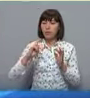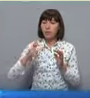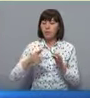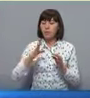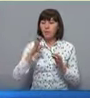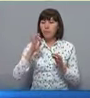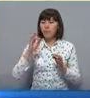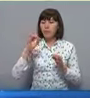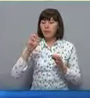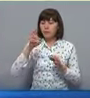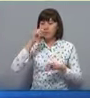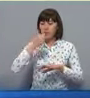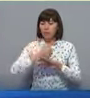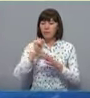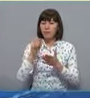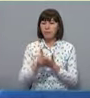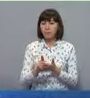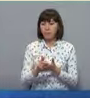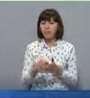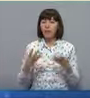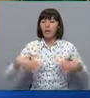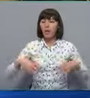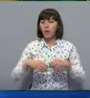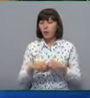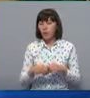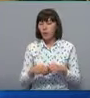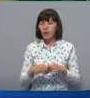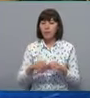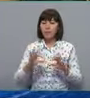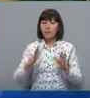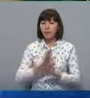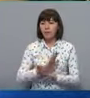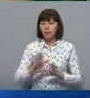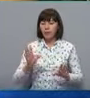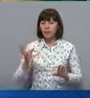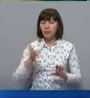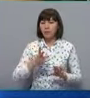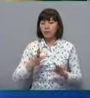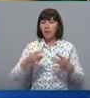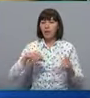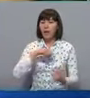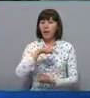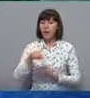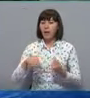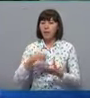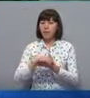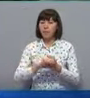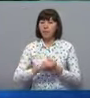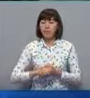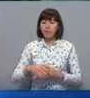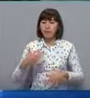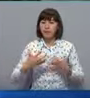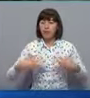Әбдіқалықова елбасының тапсырмасын негізге ала отырып, қоғамда амалсыздыққа жол бермеу керектігін айтты. Бизнес қауымдастықтары мен кәсіпкерлерге,